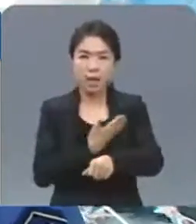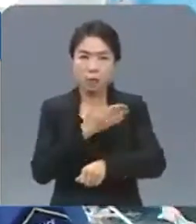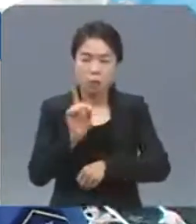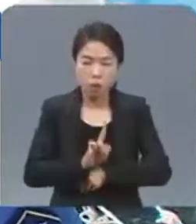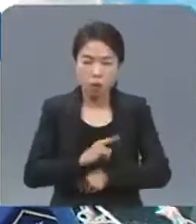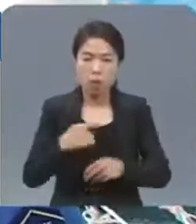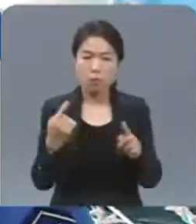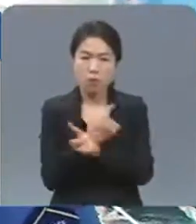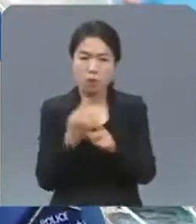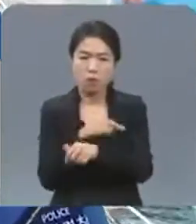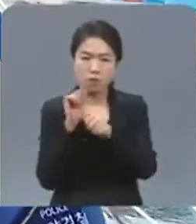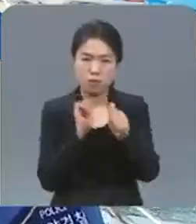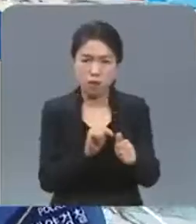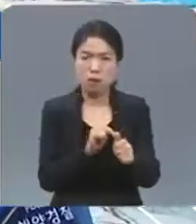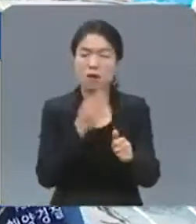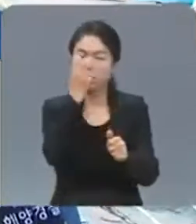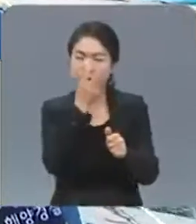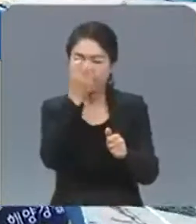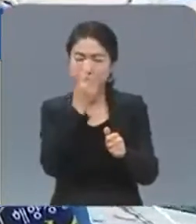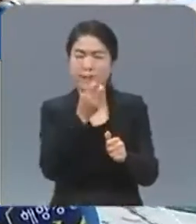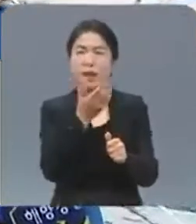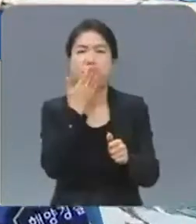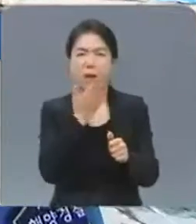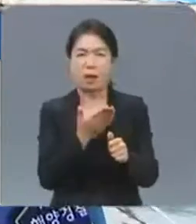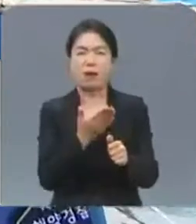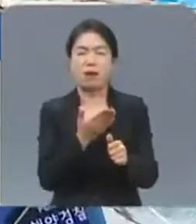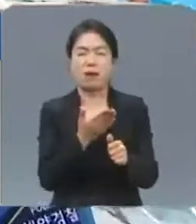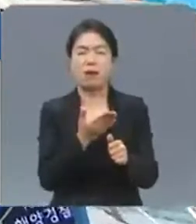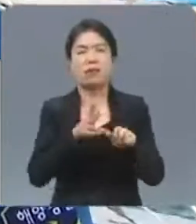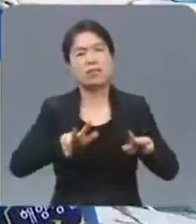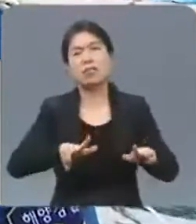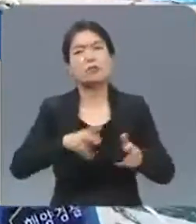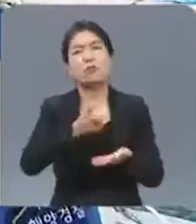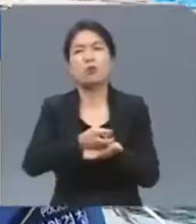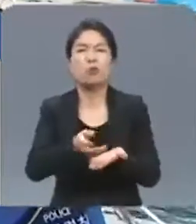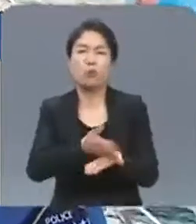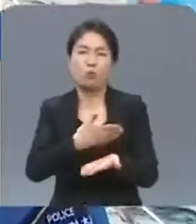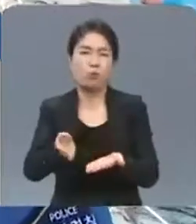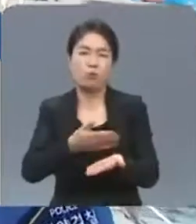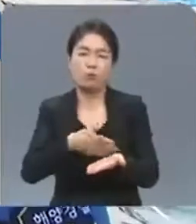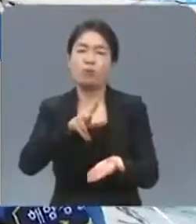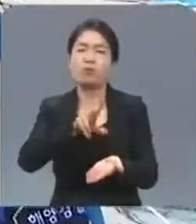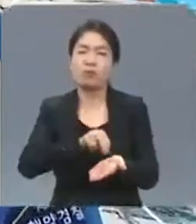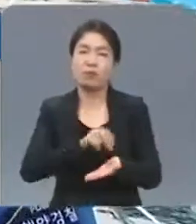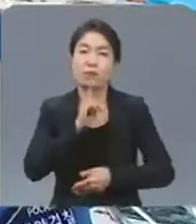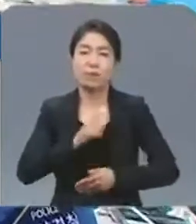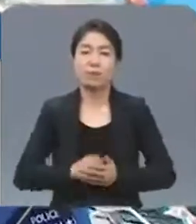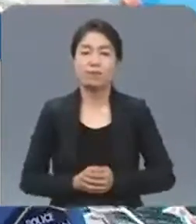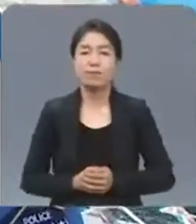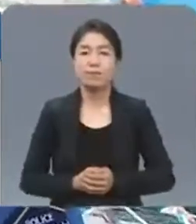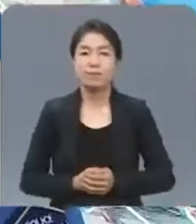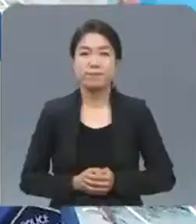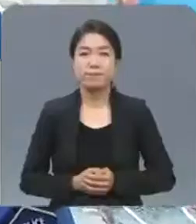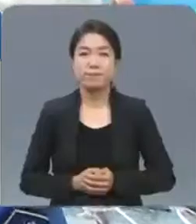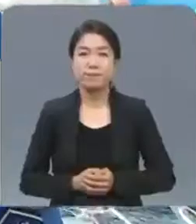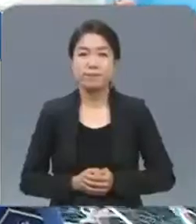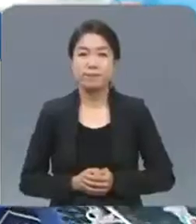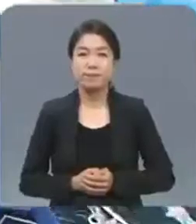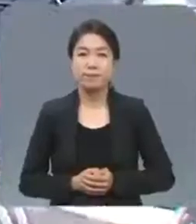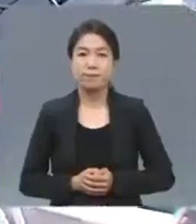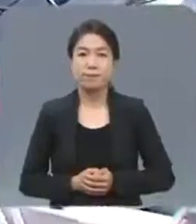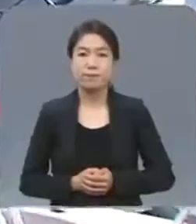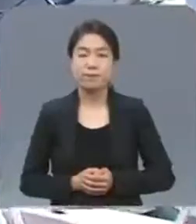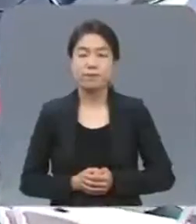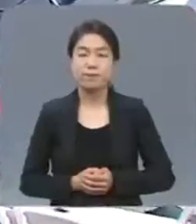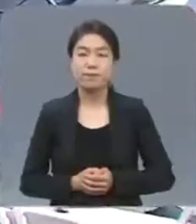제정으로 근거로 해서 저희들이 뭐 미비한 점이라든지 이런 또 잘못된 부분은 개도 조치라든지 아니면 단속을 할 수 있는데